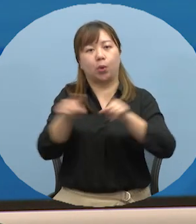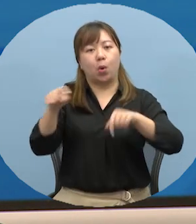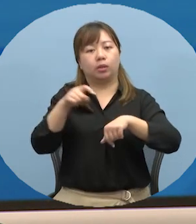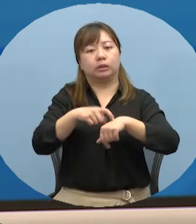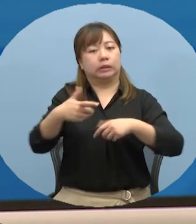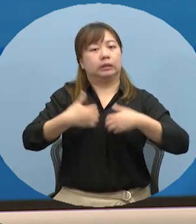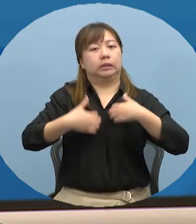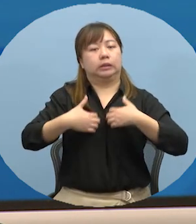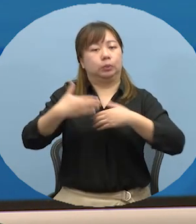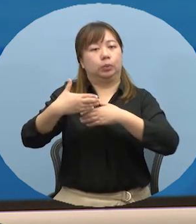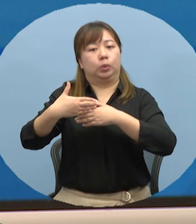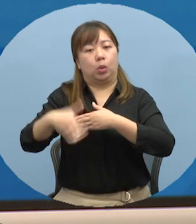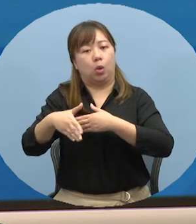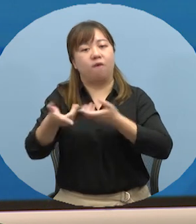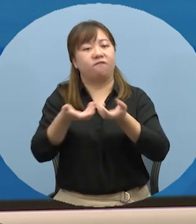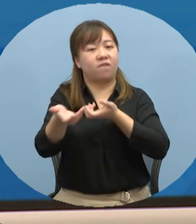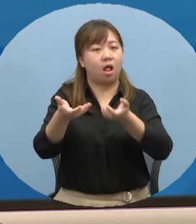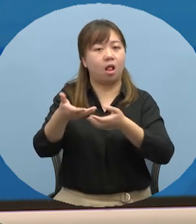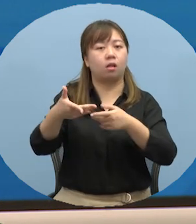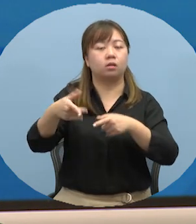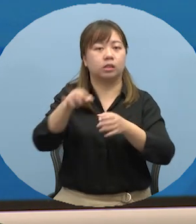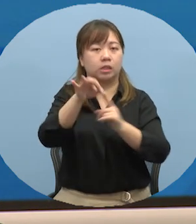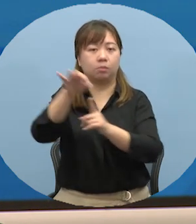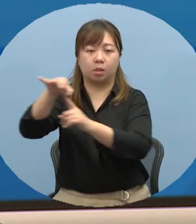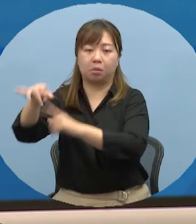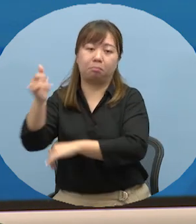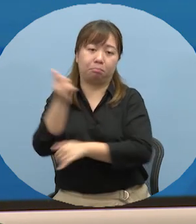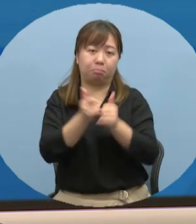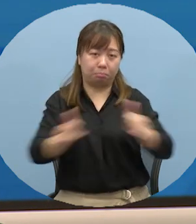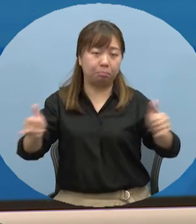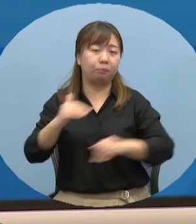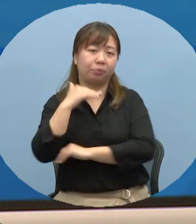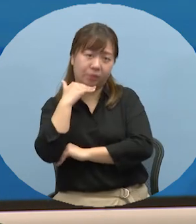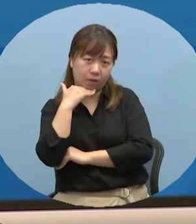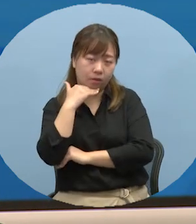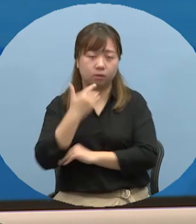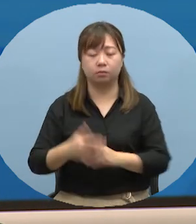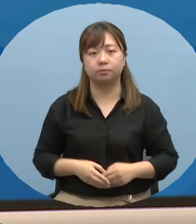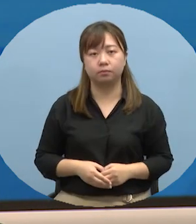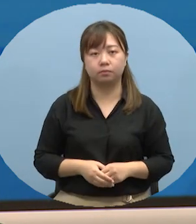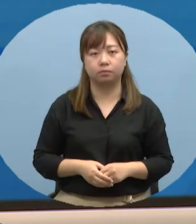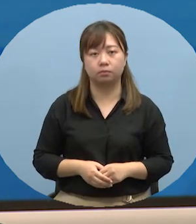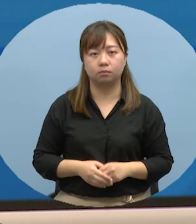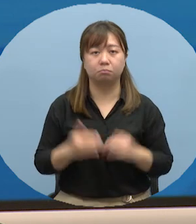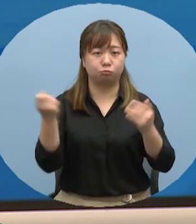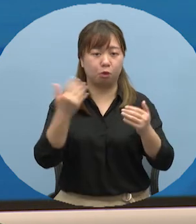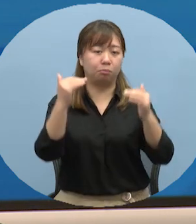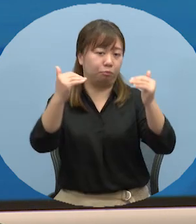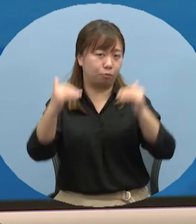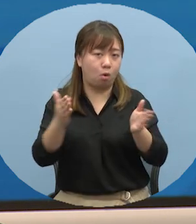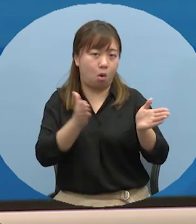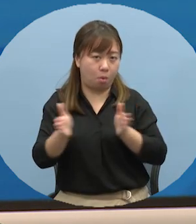外嘅分流檢測站等候進一步嘅檢測，然後咧就再可以安排入